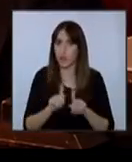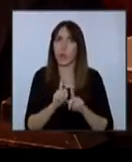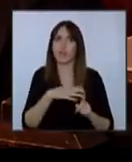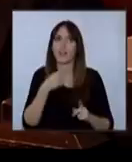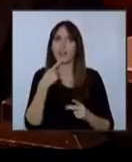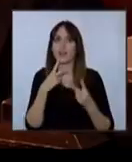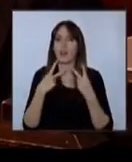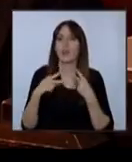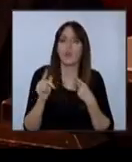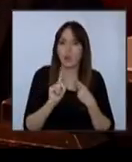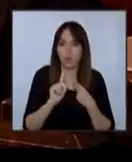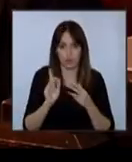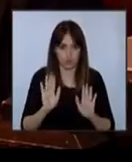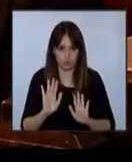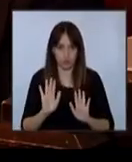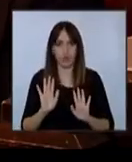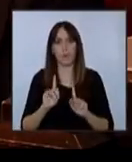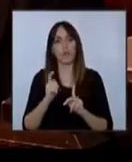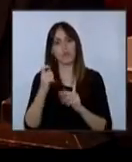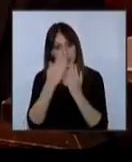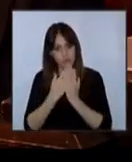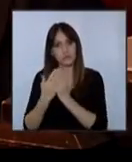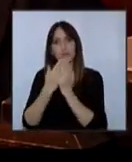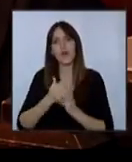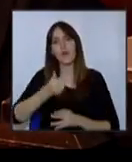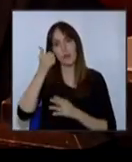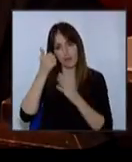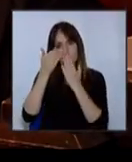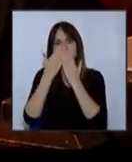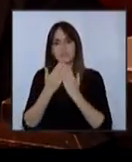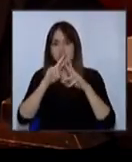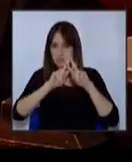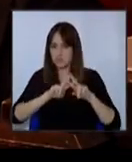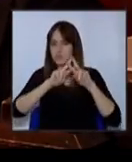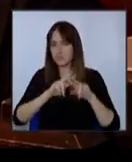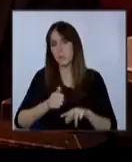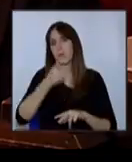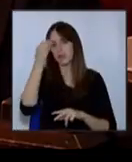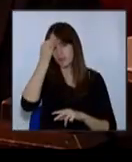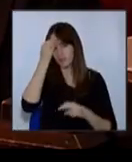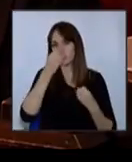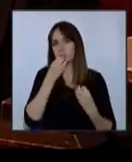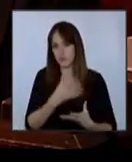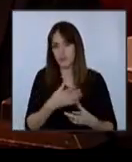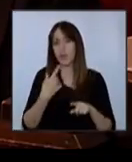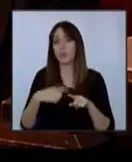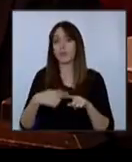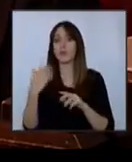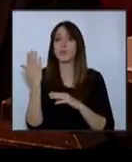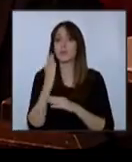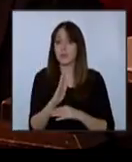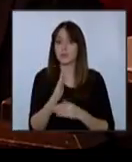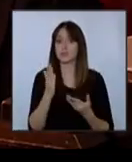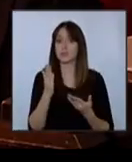d'entrada, però sí creiem que cal valorar-ho molt més bé i amb molta més profunditat. Estem parlant d'una proposta que s'hi ha de reflexionar molt